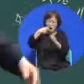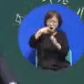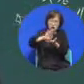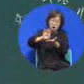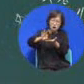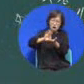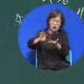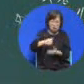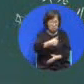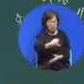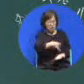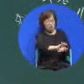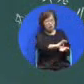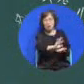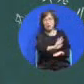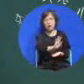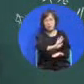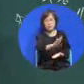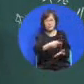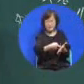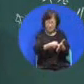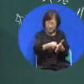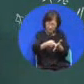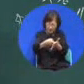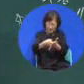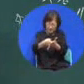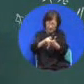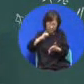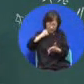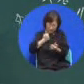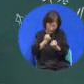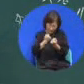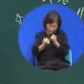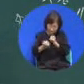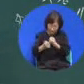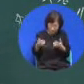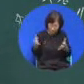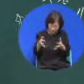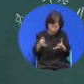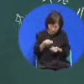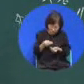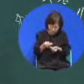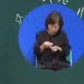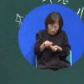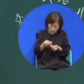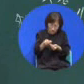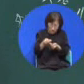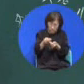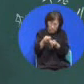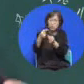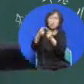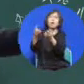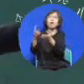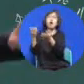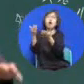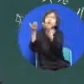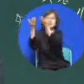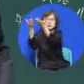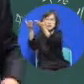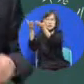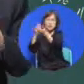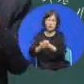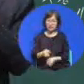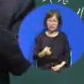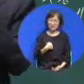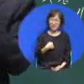is that possible? We don't even live well off, but they don't even provide me well. But then they use that to serve the church. 욕했다니까요. 너무 그